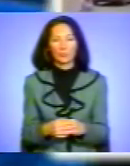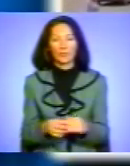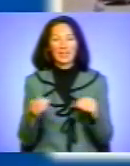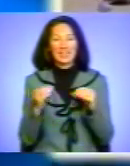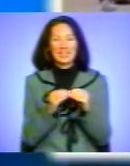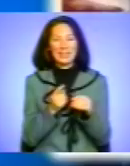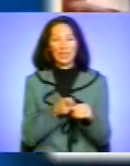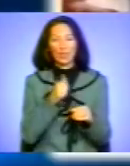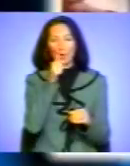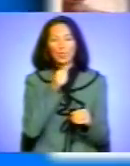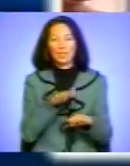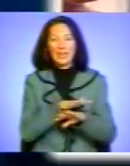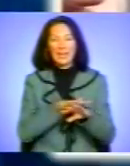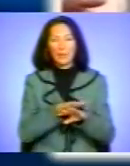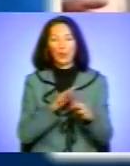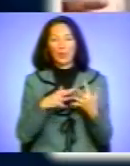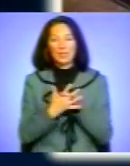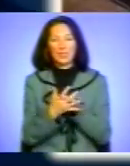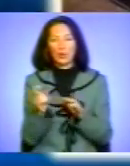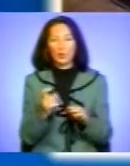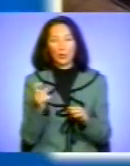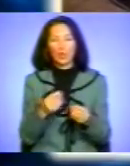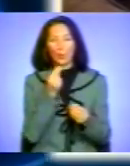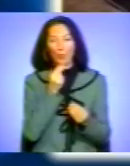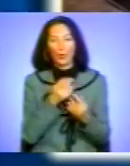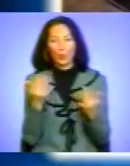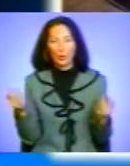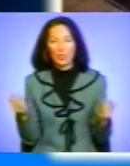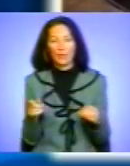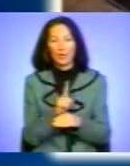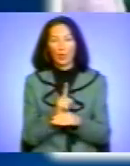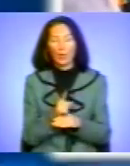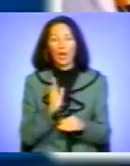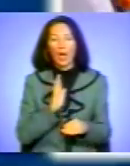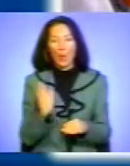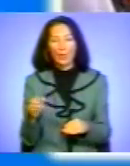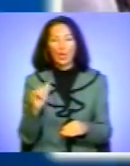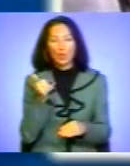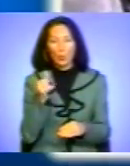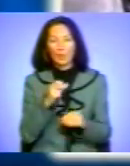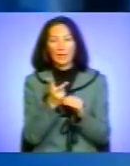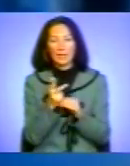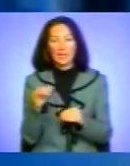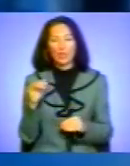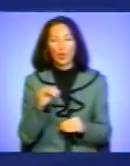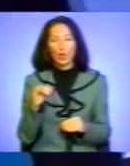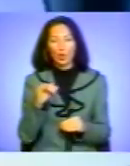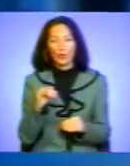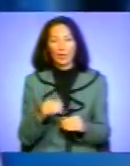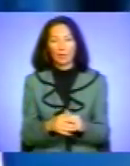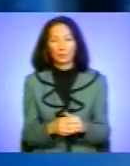10-й цьогорічний ярмарок сільськогосподарської продукції у Тернополі. Торговиця пройде у суботу 13 жовтня.